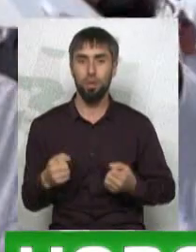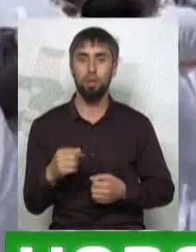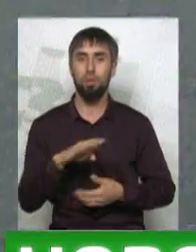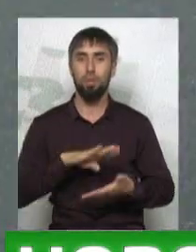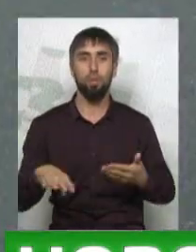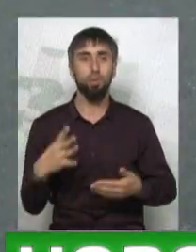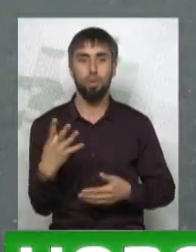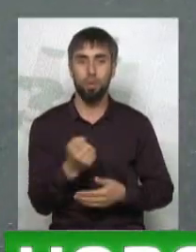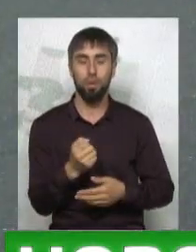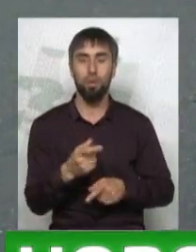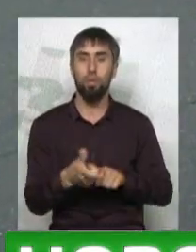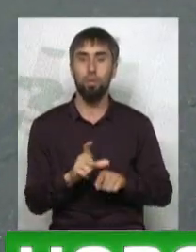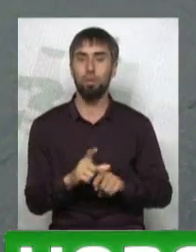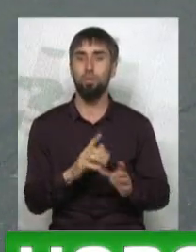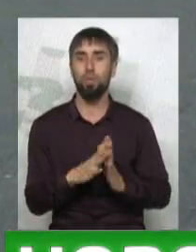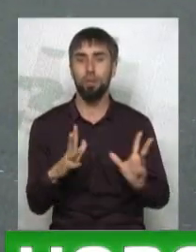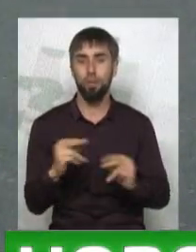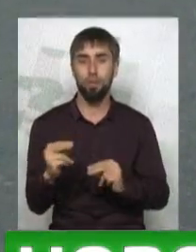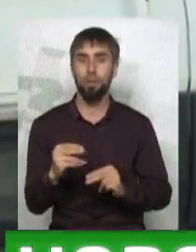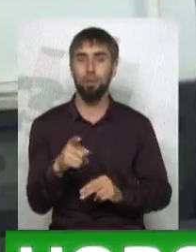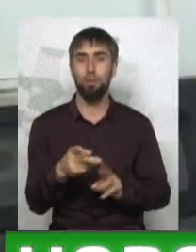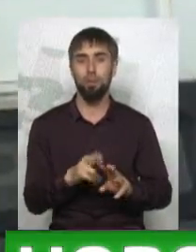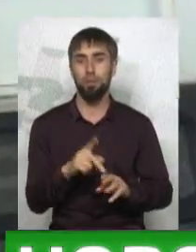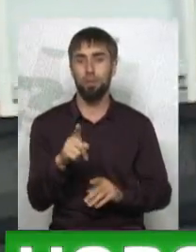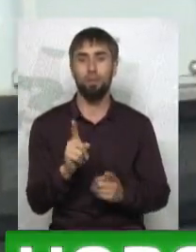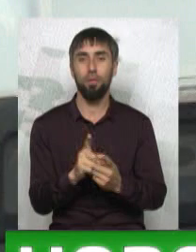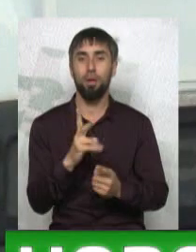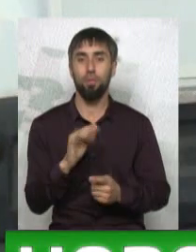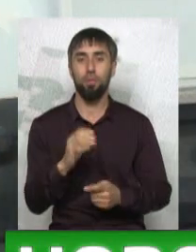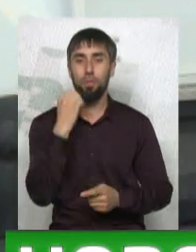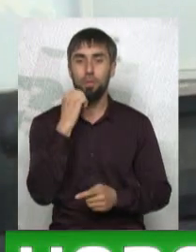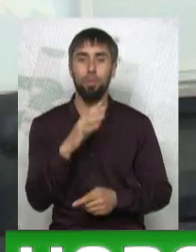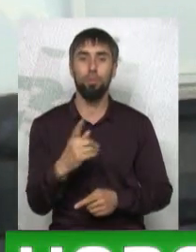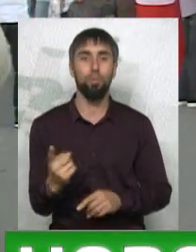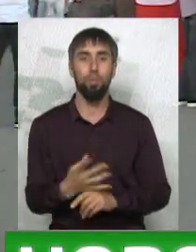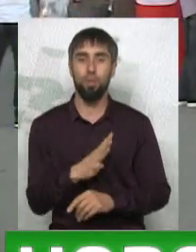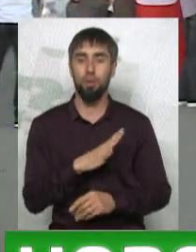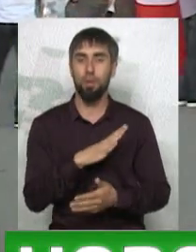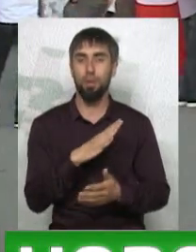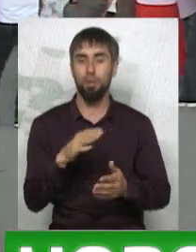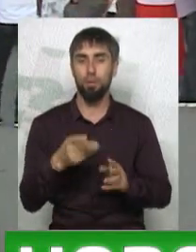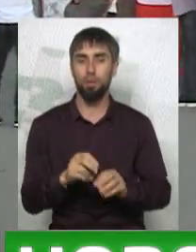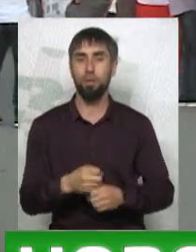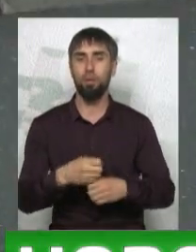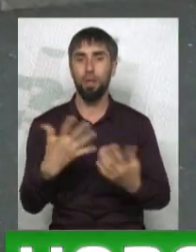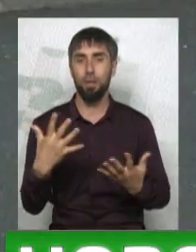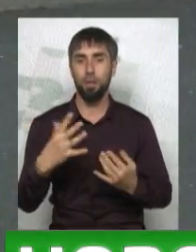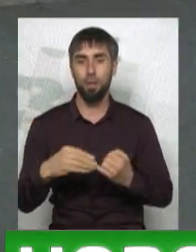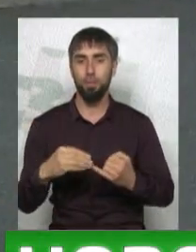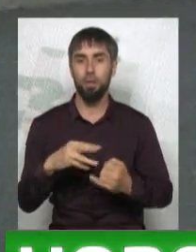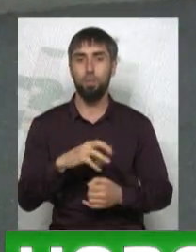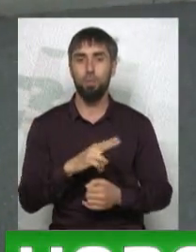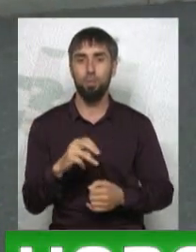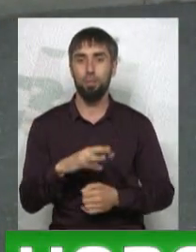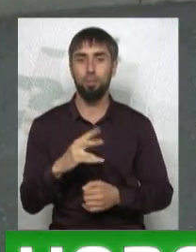огромное счастье. Шарипат Салтанову сегодня встречает внук Тимур. Бабушка впервые побывала в святых землях Мекки и Медины. Я первый